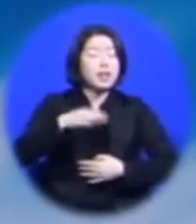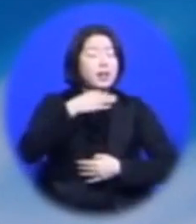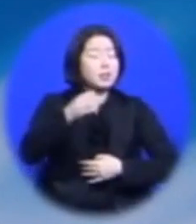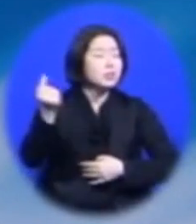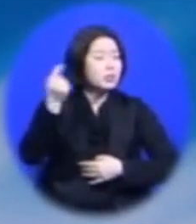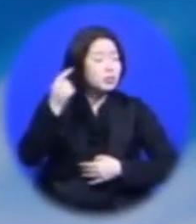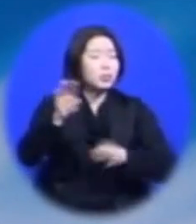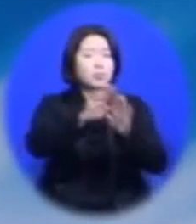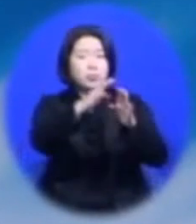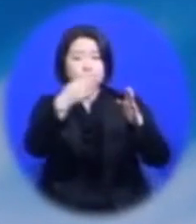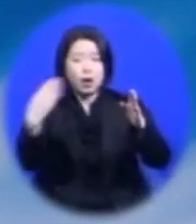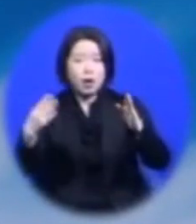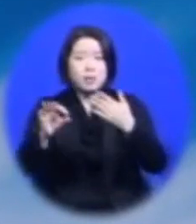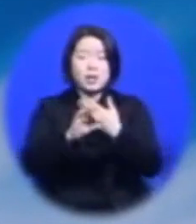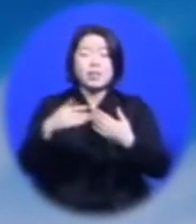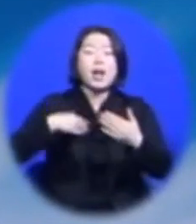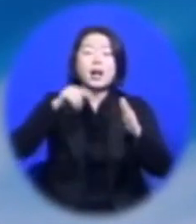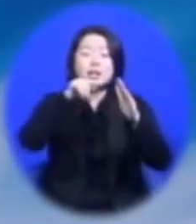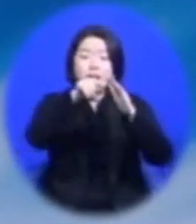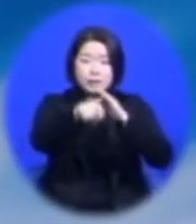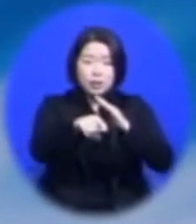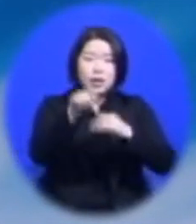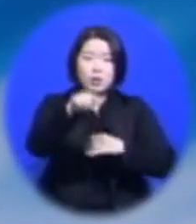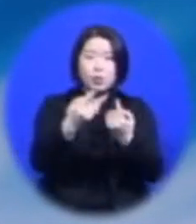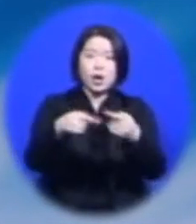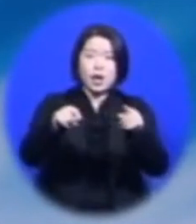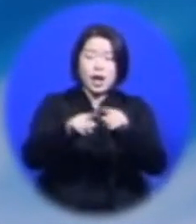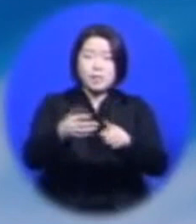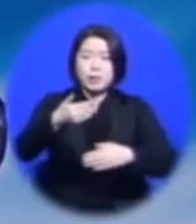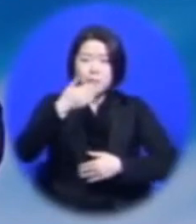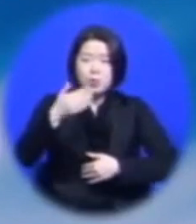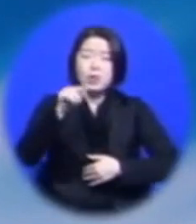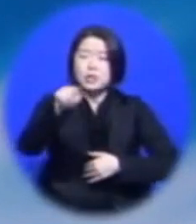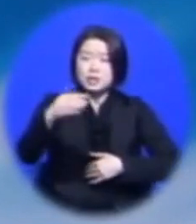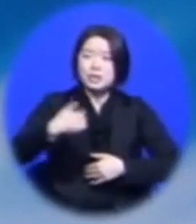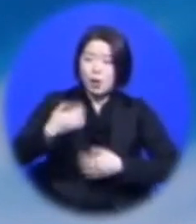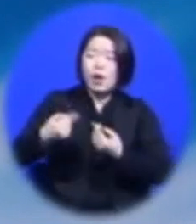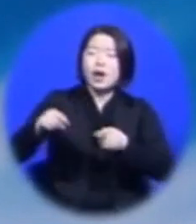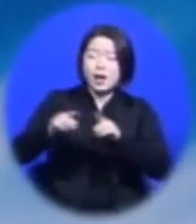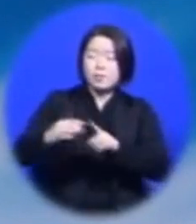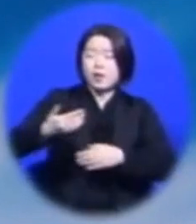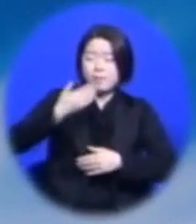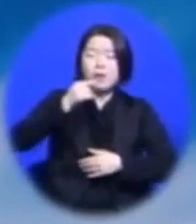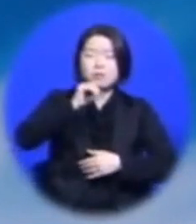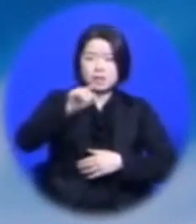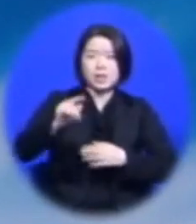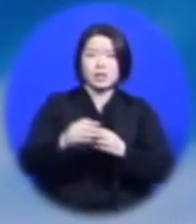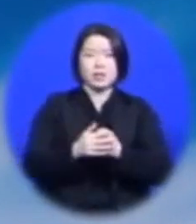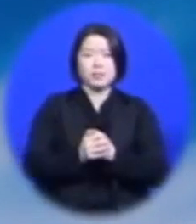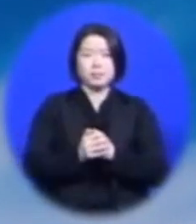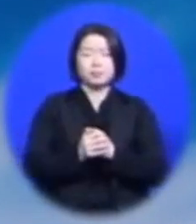문을 열면 내가 그에게 들어가 그와 더불어 먹고 그는 나와 더불어 먹으리라.